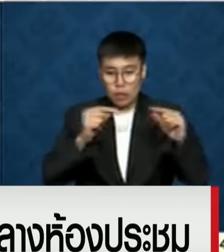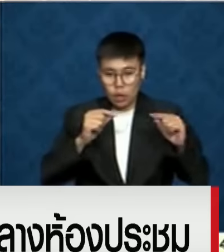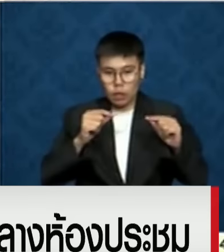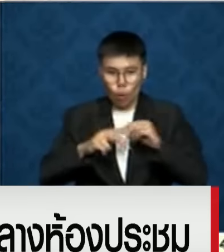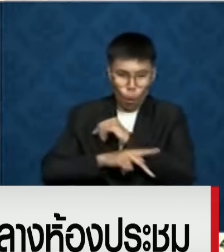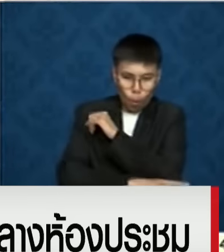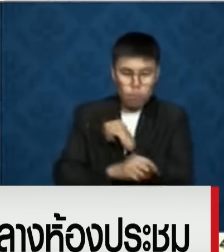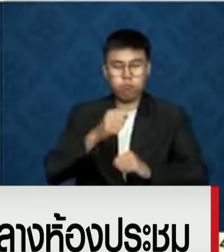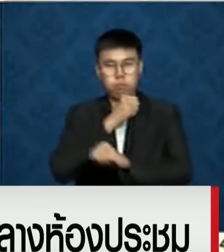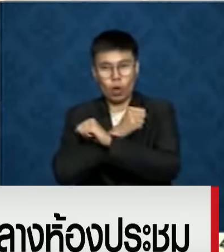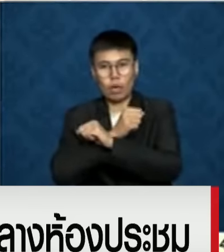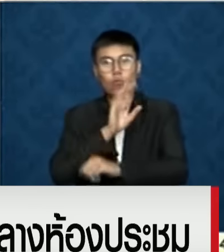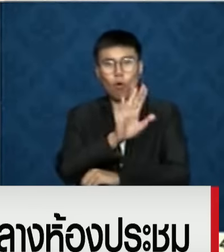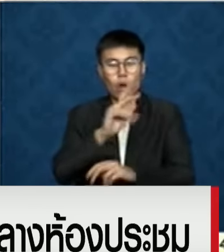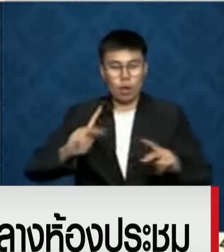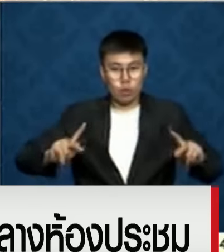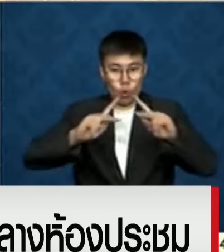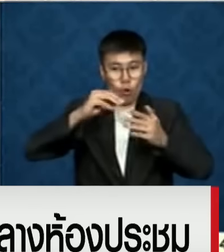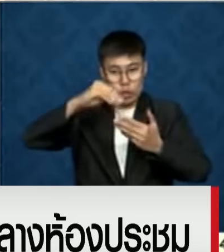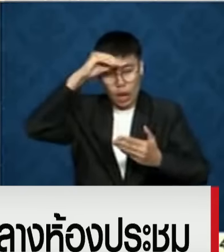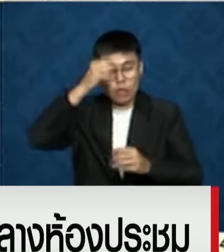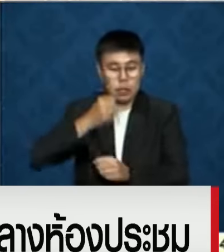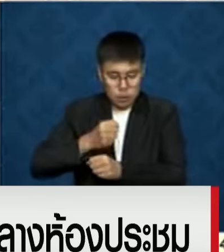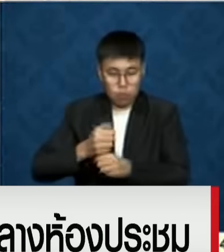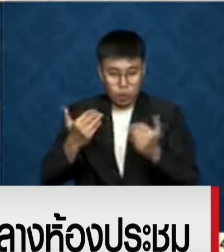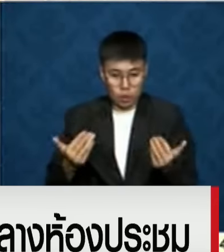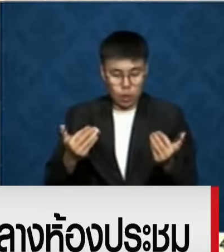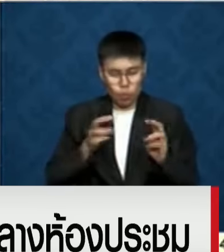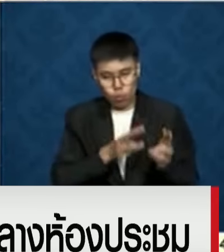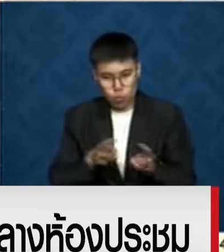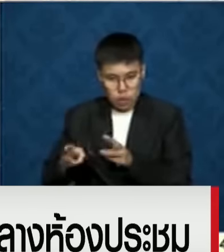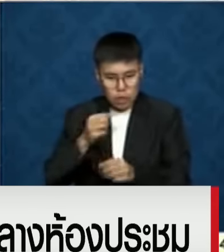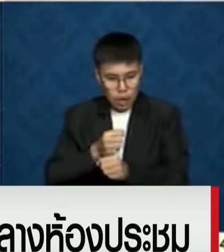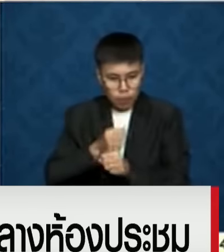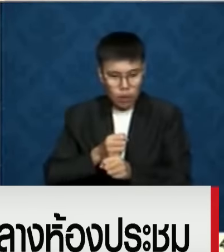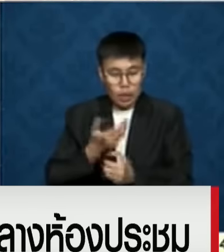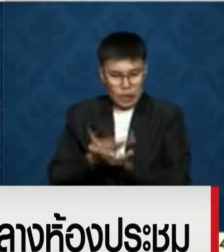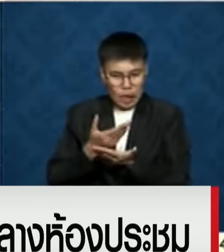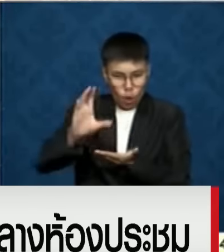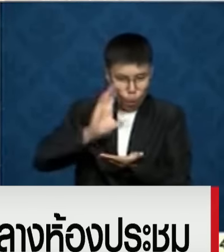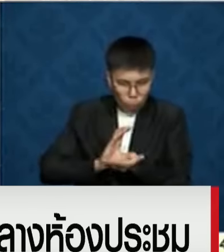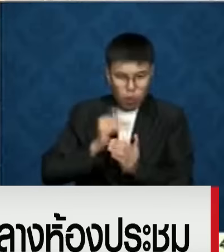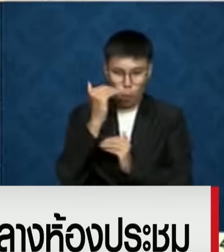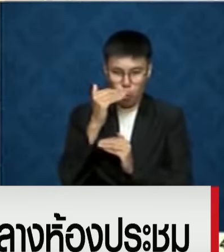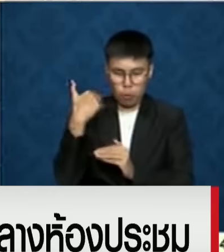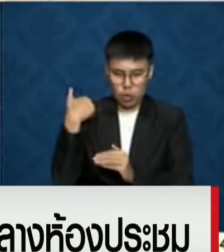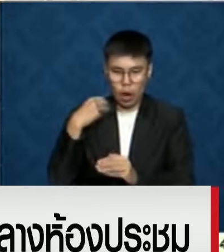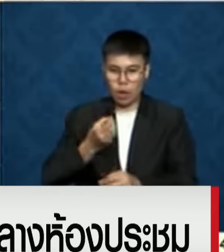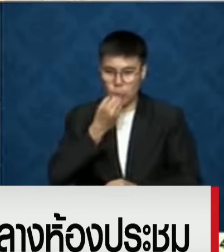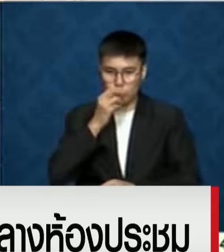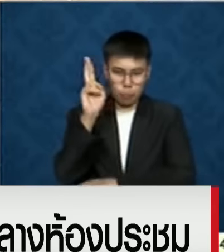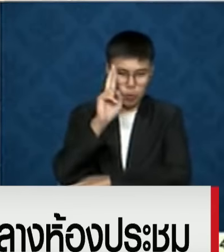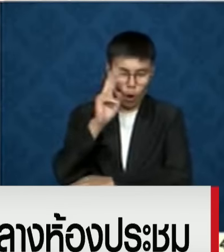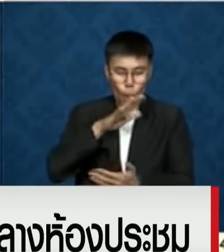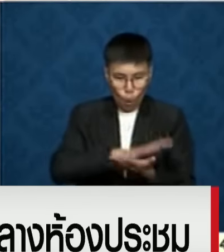21ตอนนี้ผอก็ถูกเด้งแล้วนะแล้วก็ตั้งกรรมการสืบข้อเท็จจริง 19มกราคมนี้จะได้ข้อสรุปถ้า